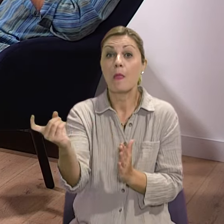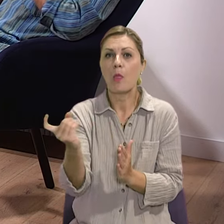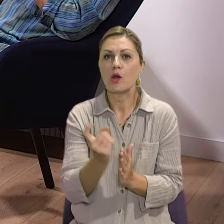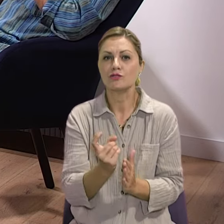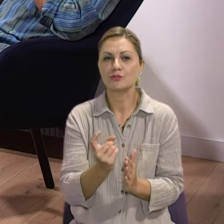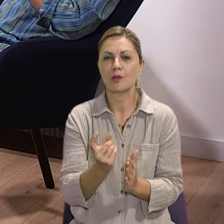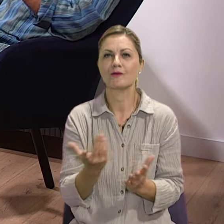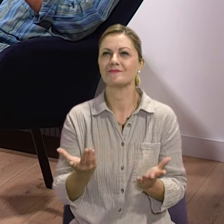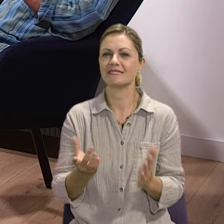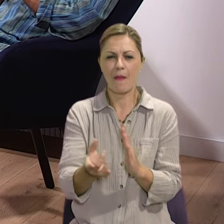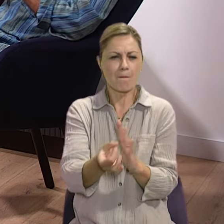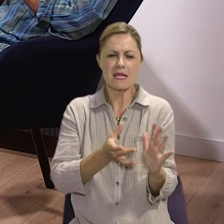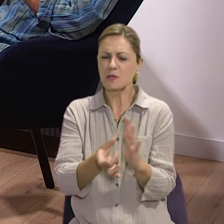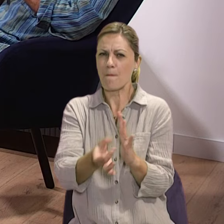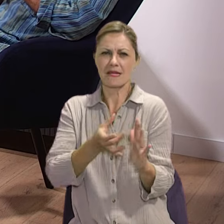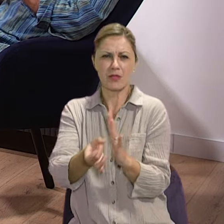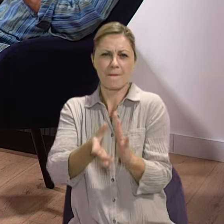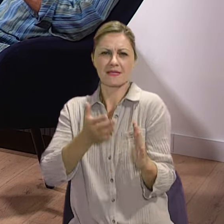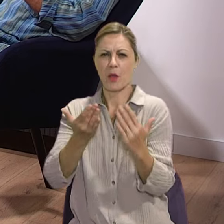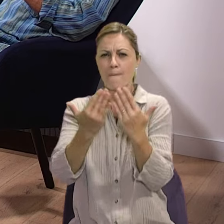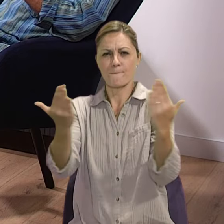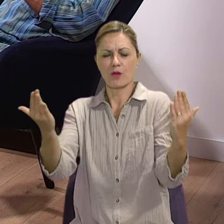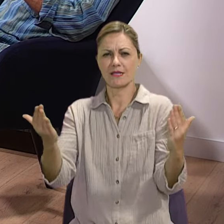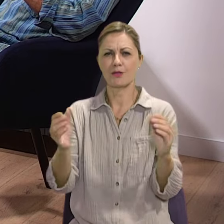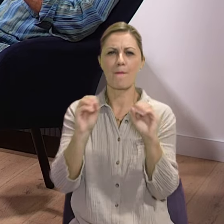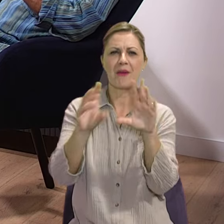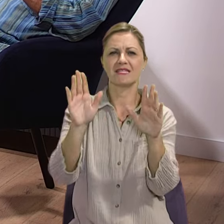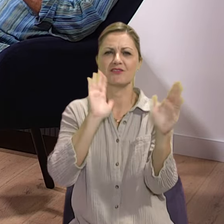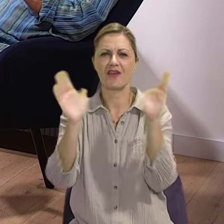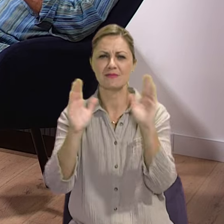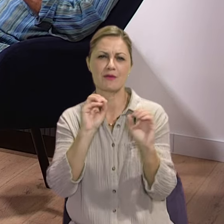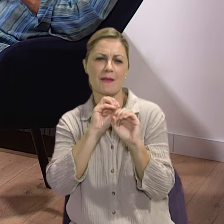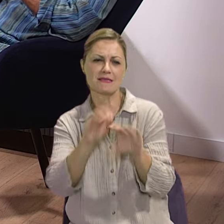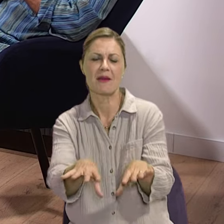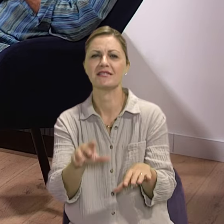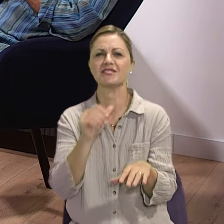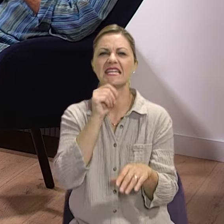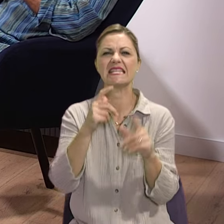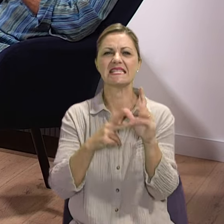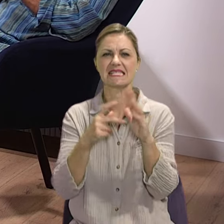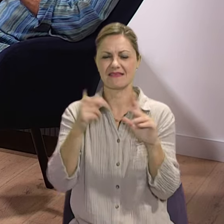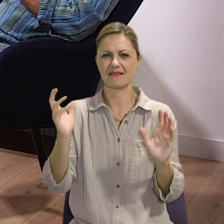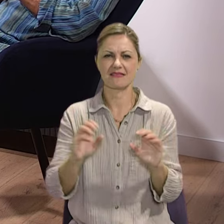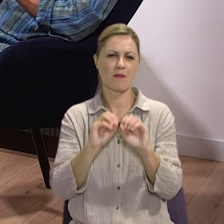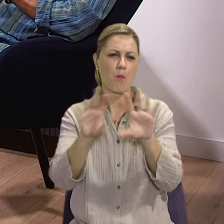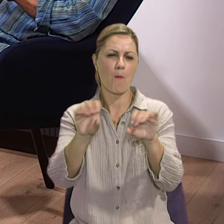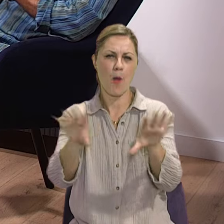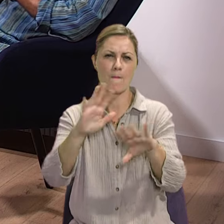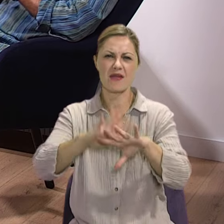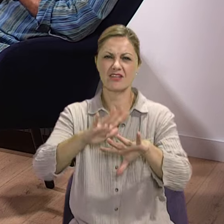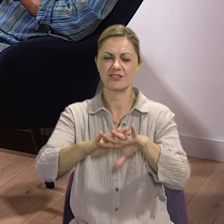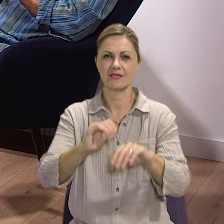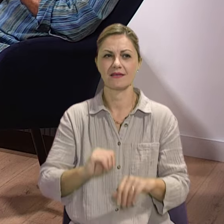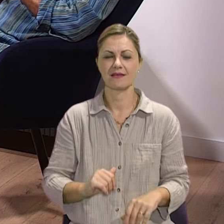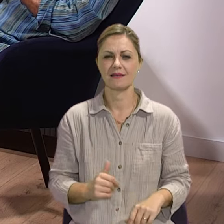je današnje vrijeme vrijeme brzine, vrijeme jako instant kulture, instant